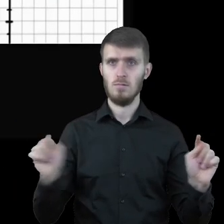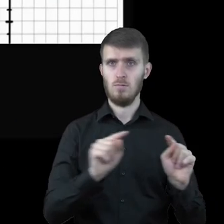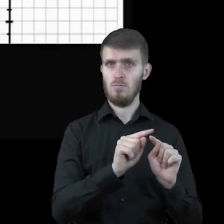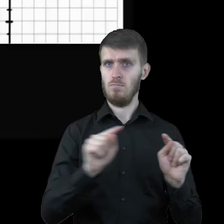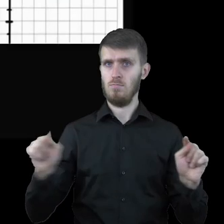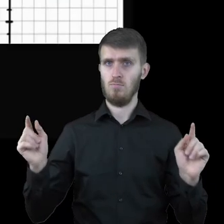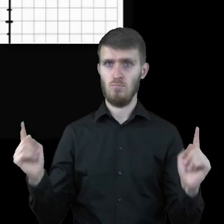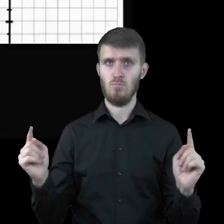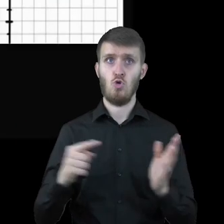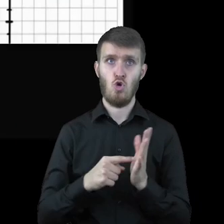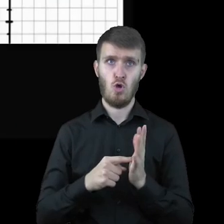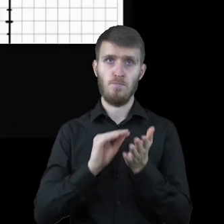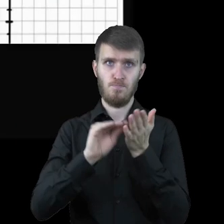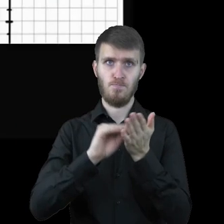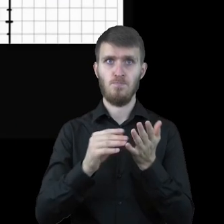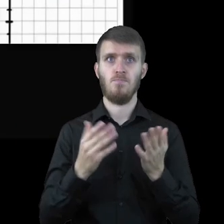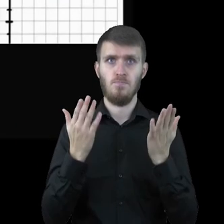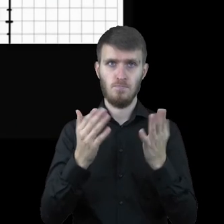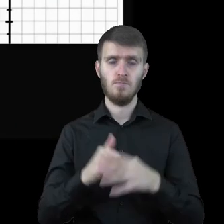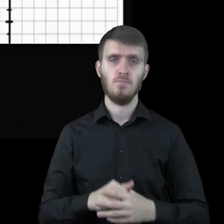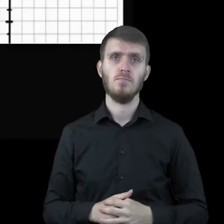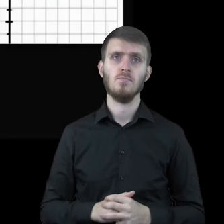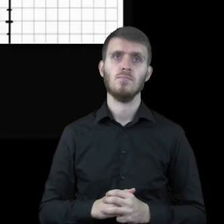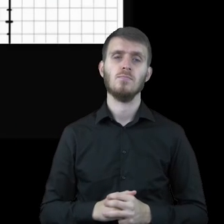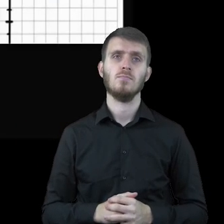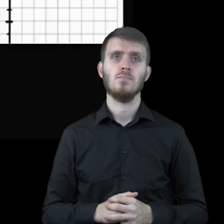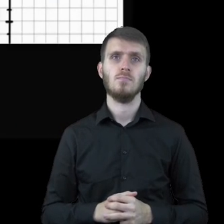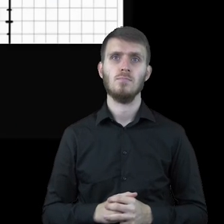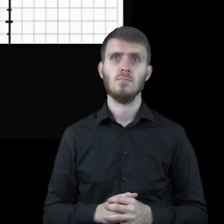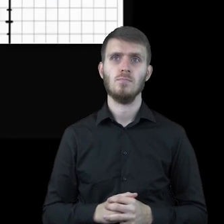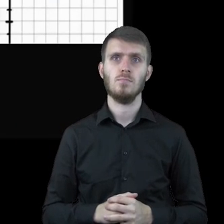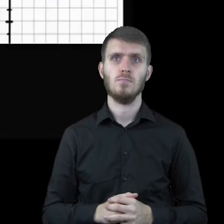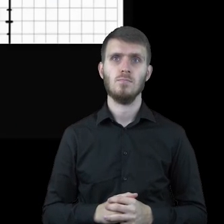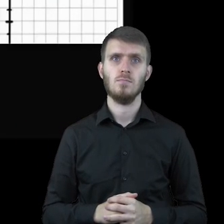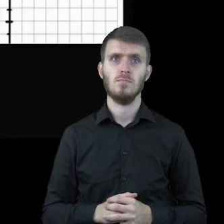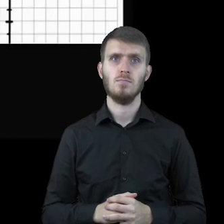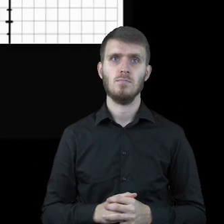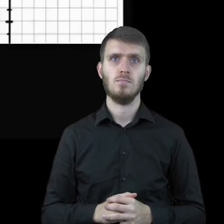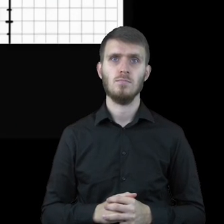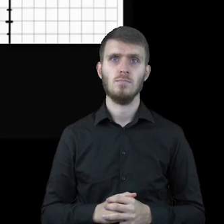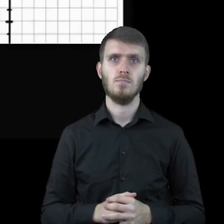P1, P2.